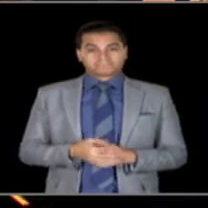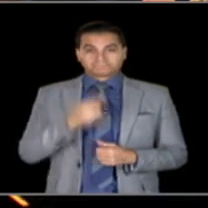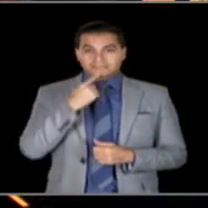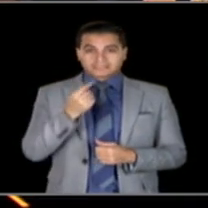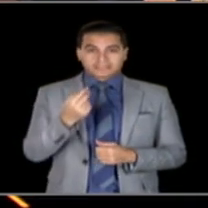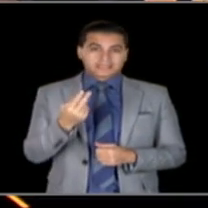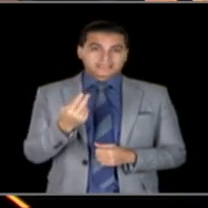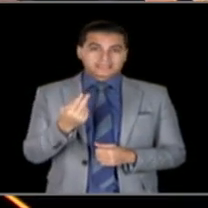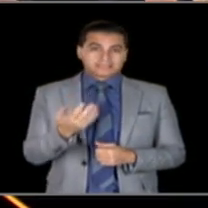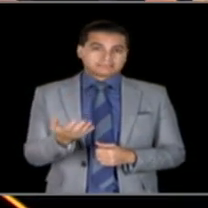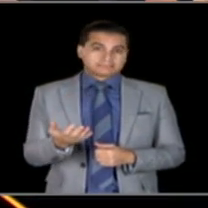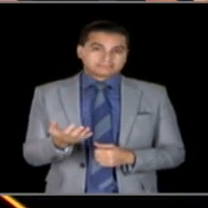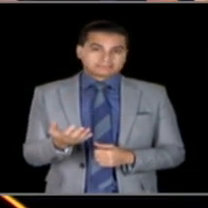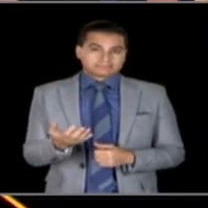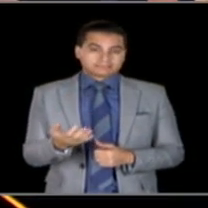ثانيتين